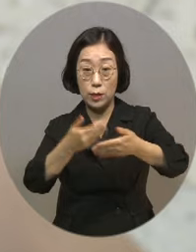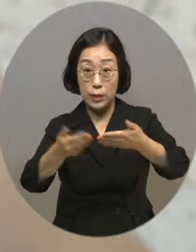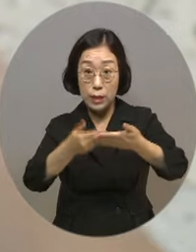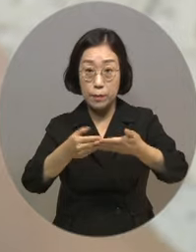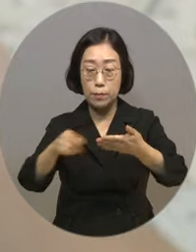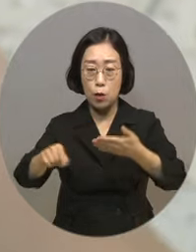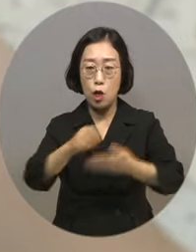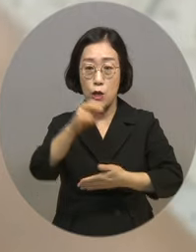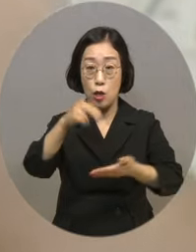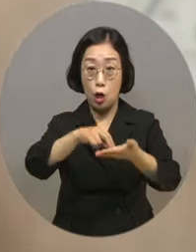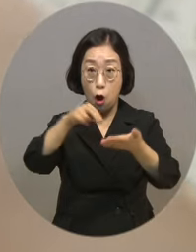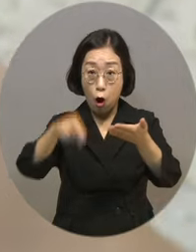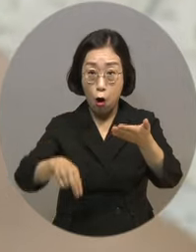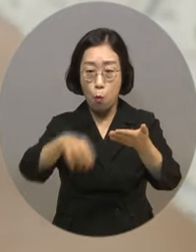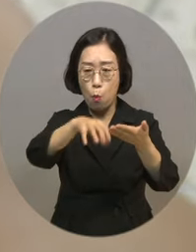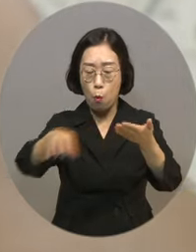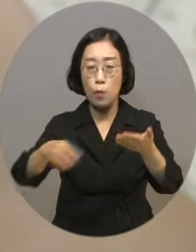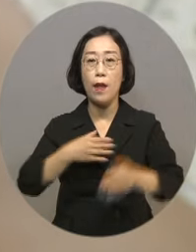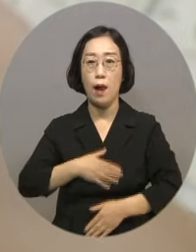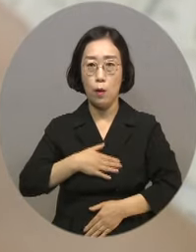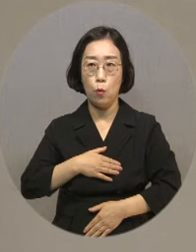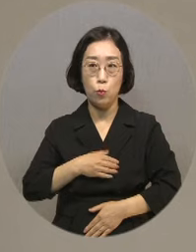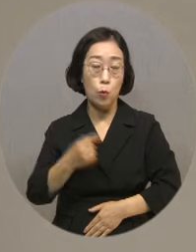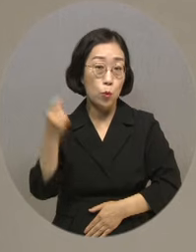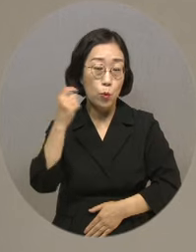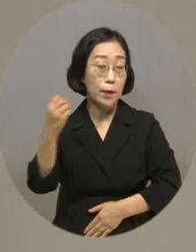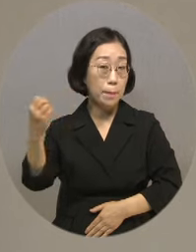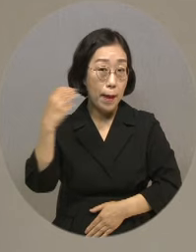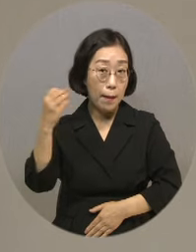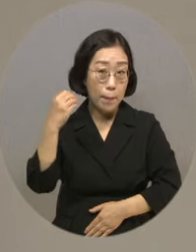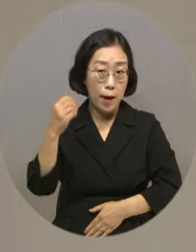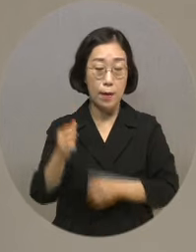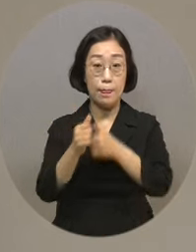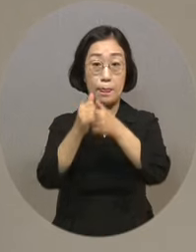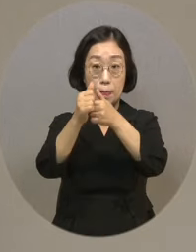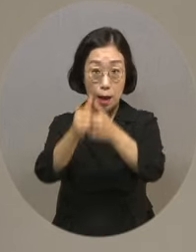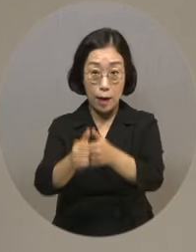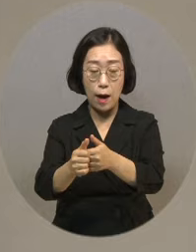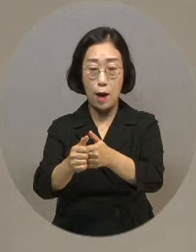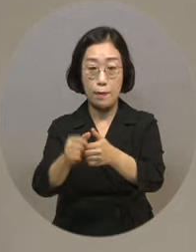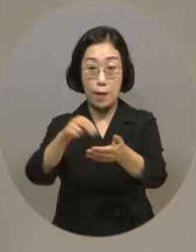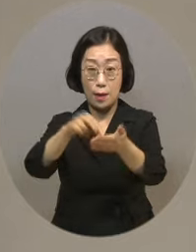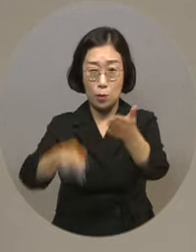역을 파악하고 시각 장애인용 음성 유도기를 따라 목적지까지